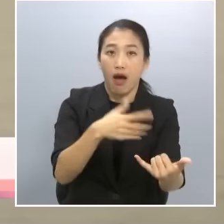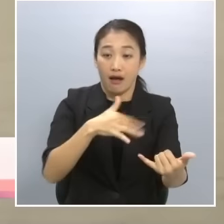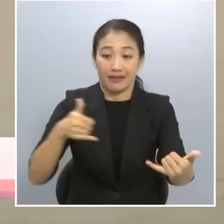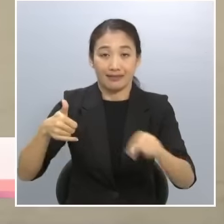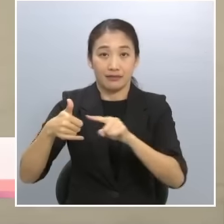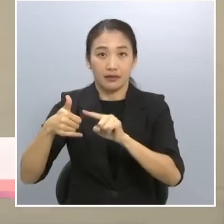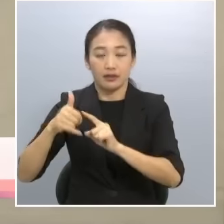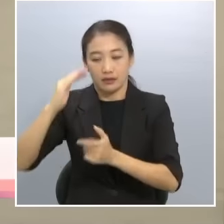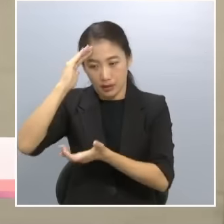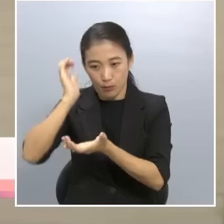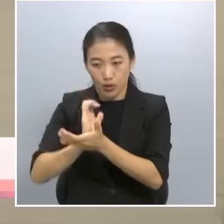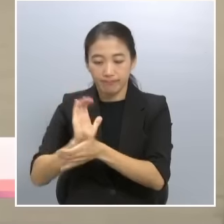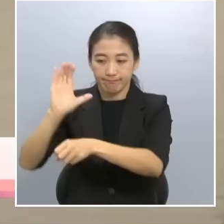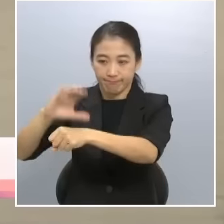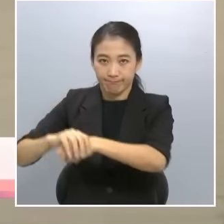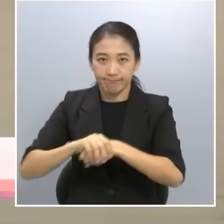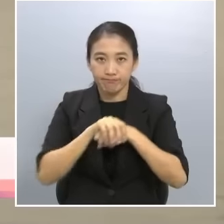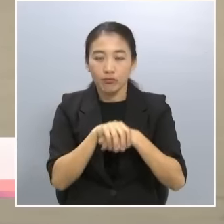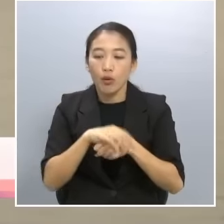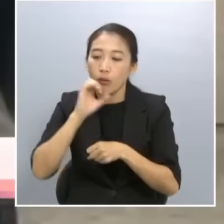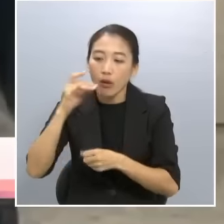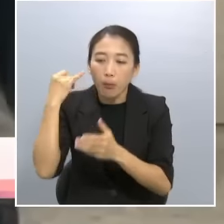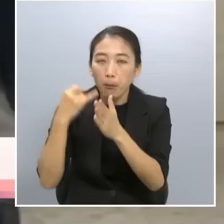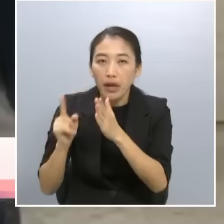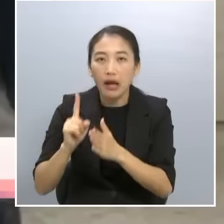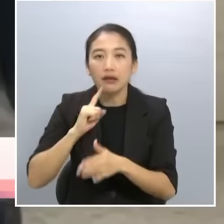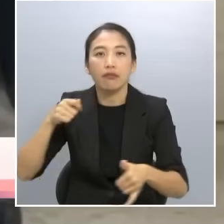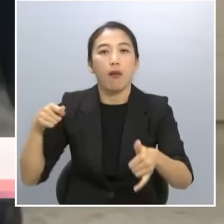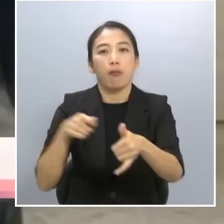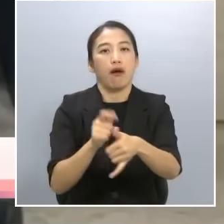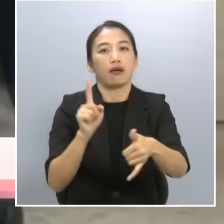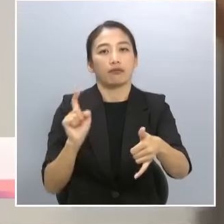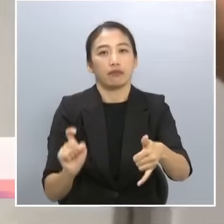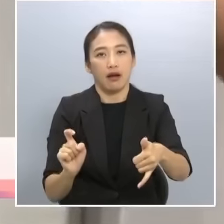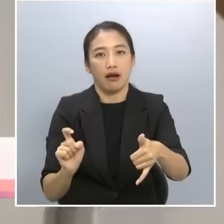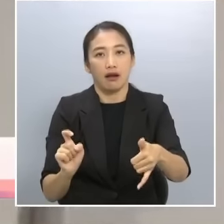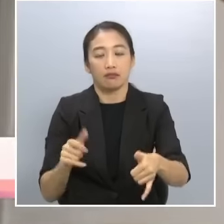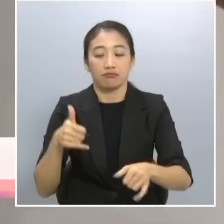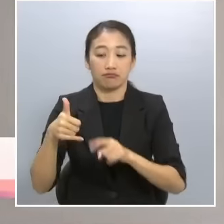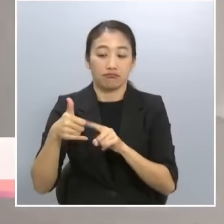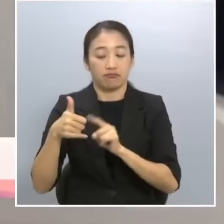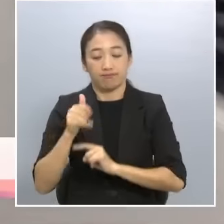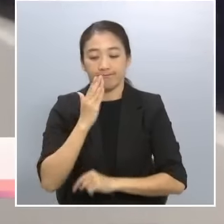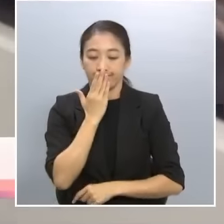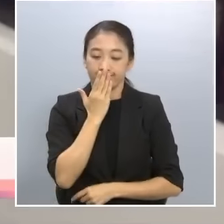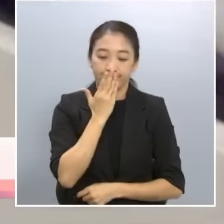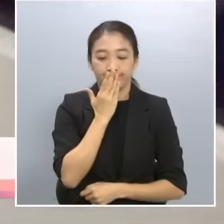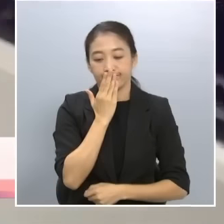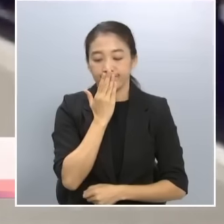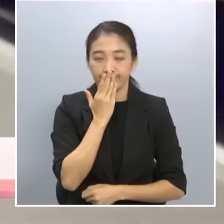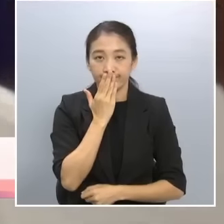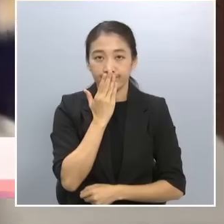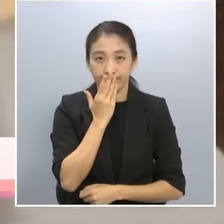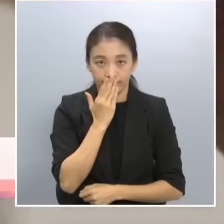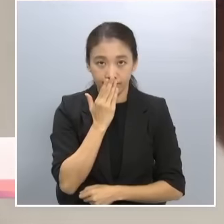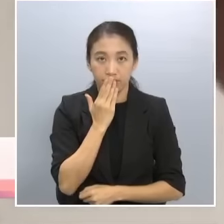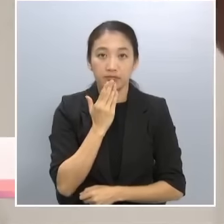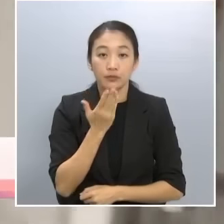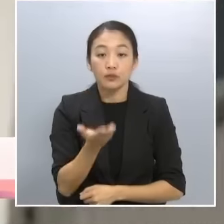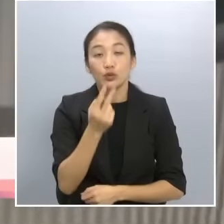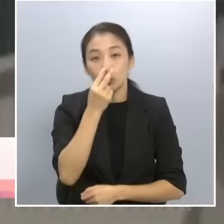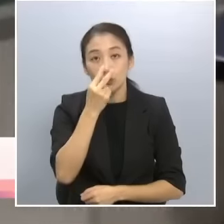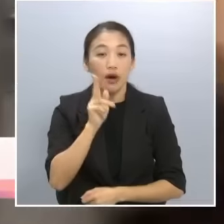ยเบื้องต้นถูกแจ้งข้อหาฆ่าคนตายขณะที่ทางคนก่อเหตุก็ยังไม่ตอบคำถามใดๆกับผู้สื่อข่าวนะคะมีบรรยากาศในช่ว